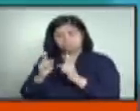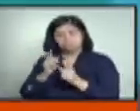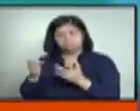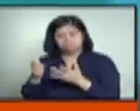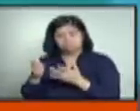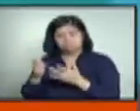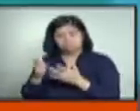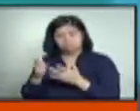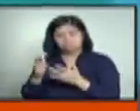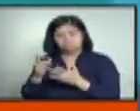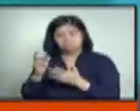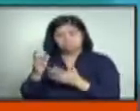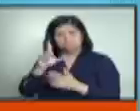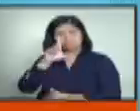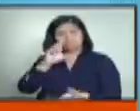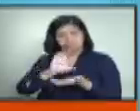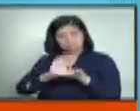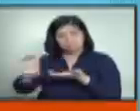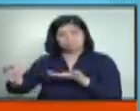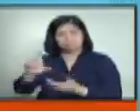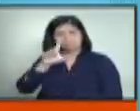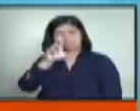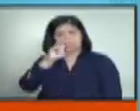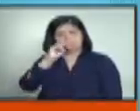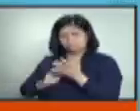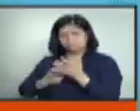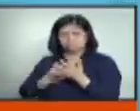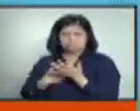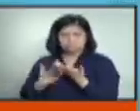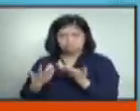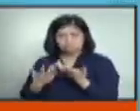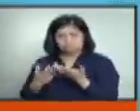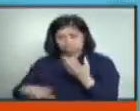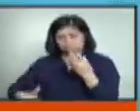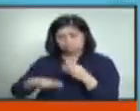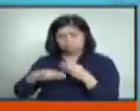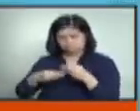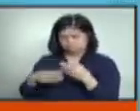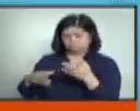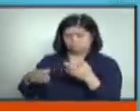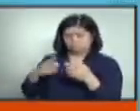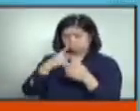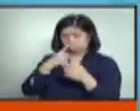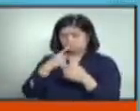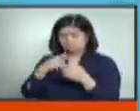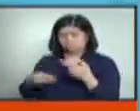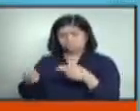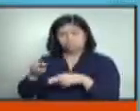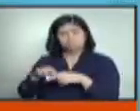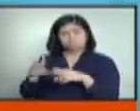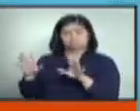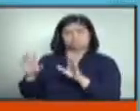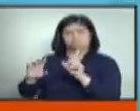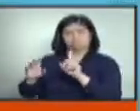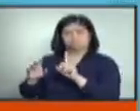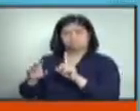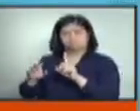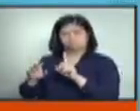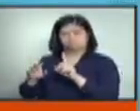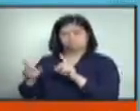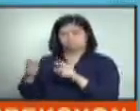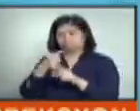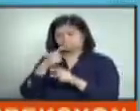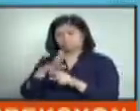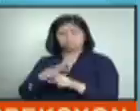is lansam. So may mga chinacharge siya sa akin, additional daw yun. So dapat sabi ko, dapat nirely mo ako. Pero